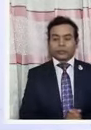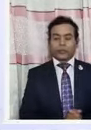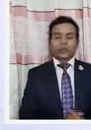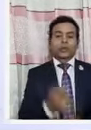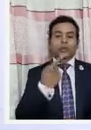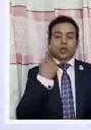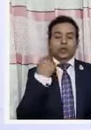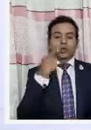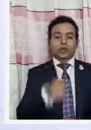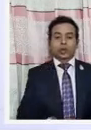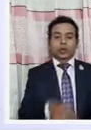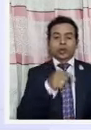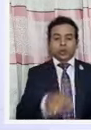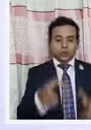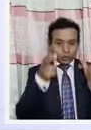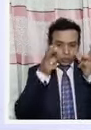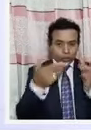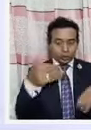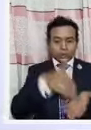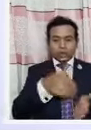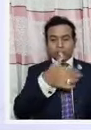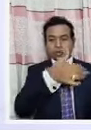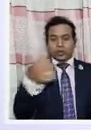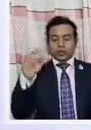সারা দেশে 110টি।